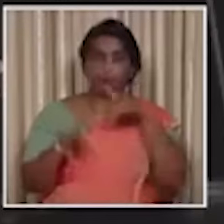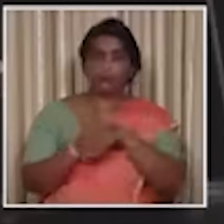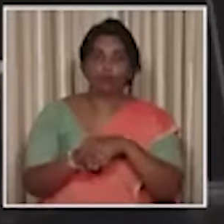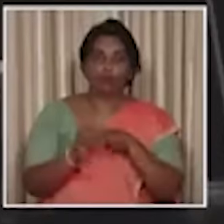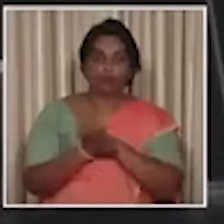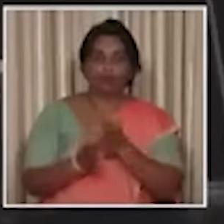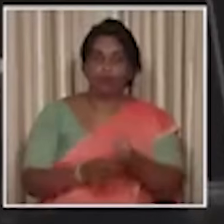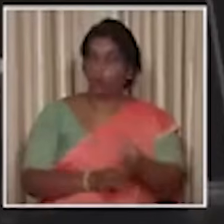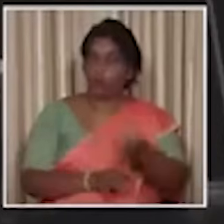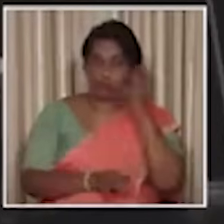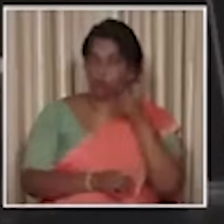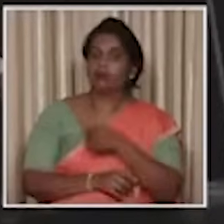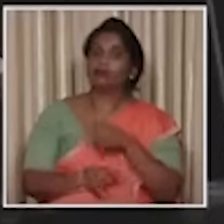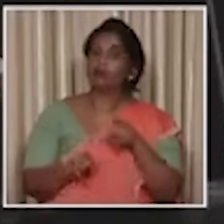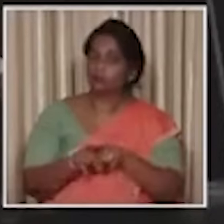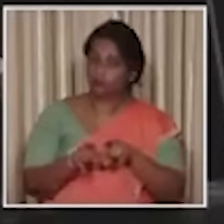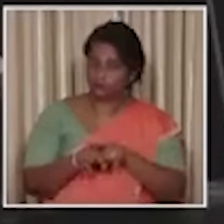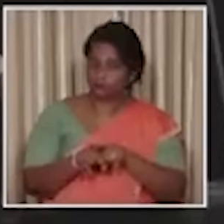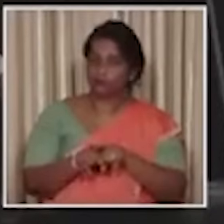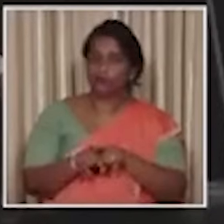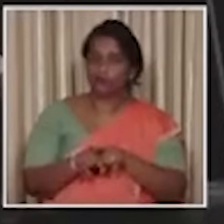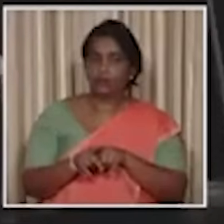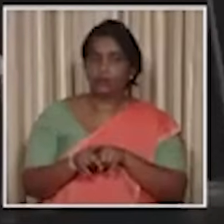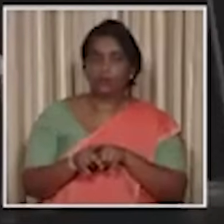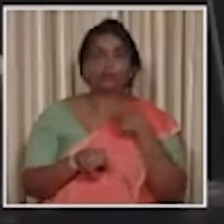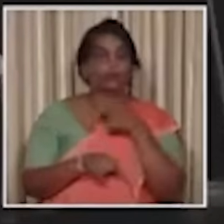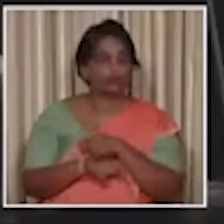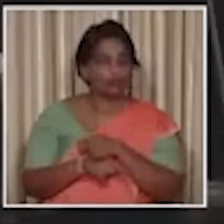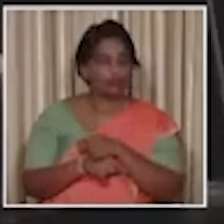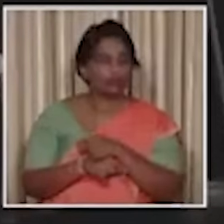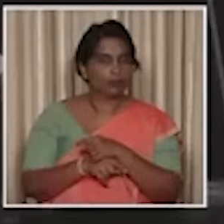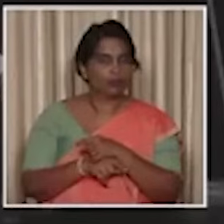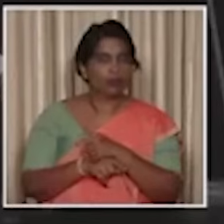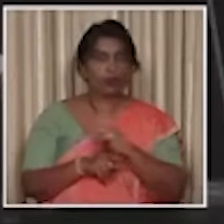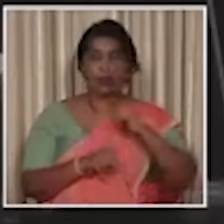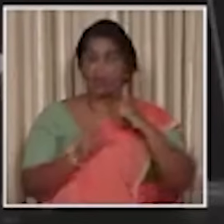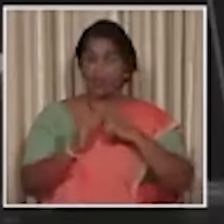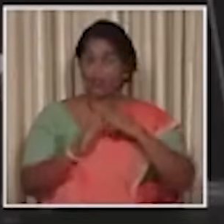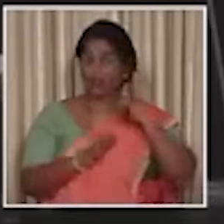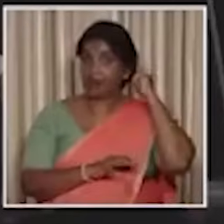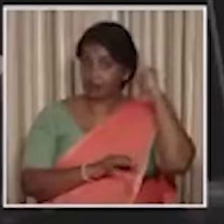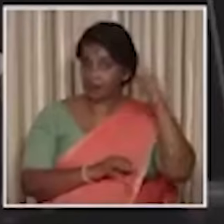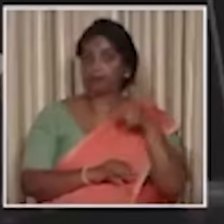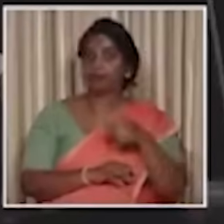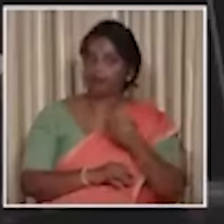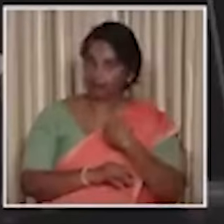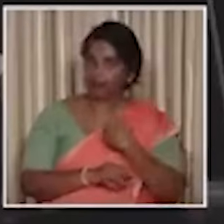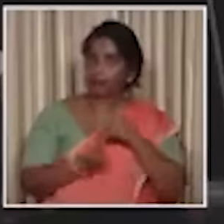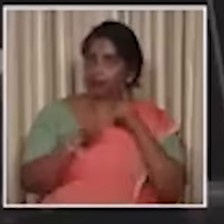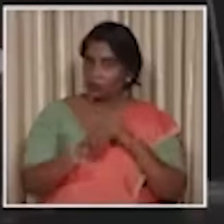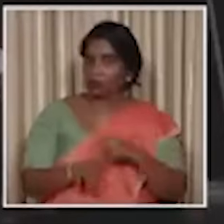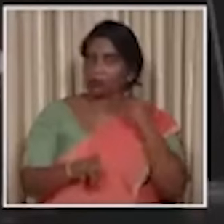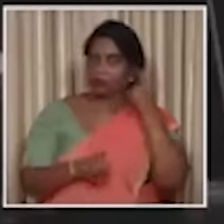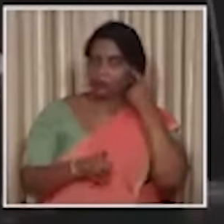கொண்ட மன்னன், எல்லாளனுக்கு சிலை அமைத்து இந்த மண்ணிலே எல்லோரையும் இறங்கி வணங்குமாறு வற்புறுத்தினான், கட்டளையிட்டான் என்று